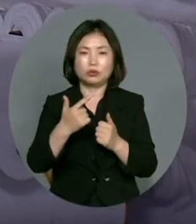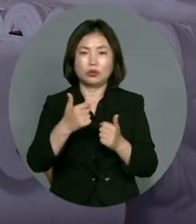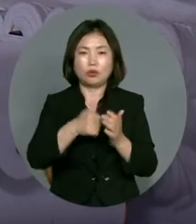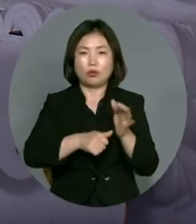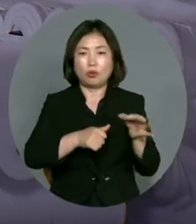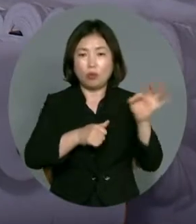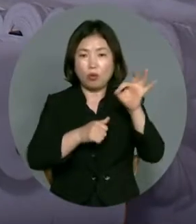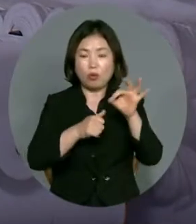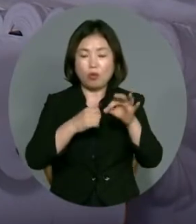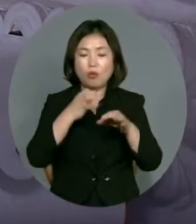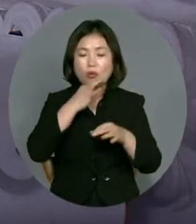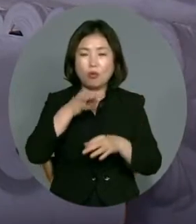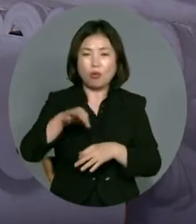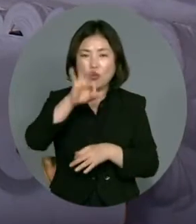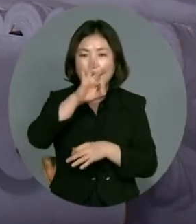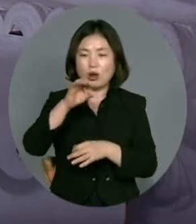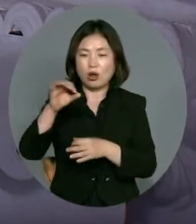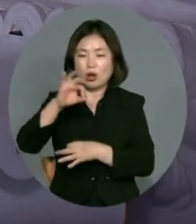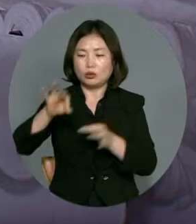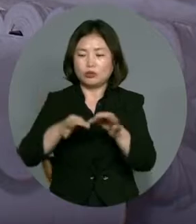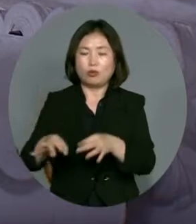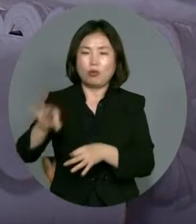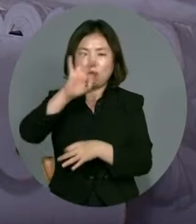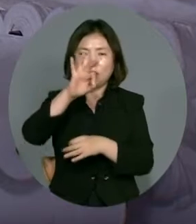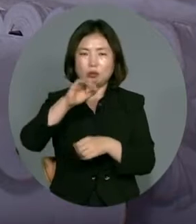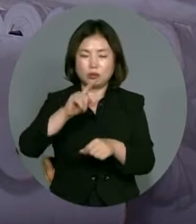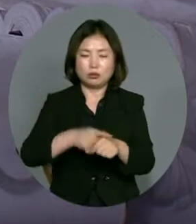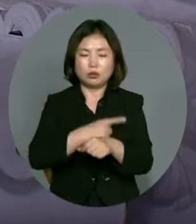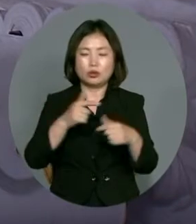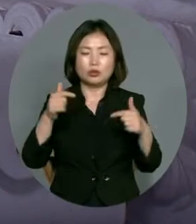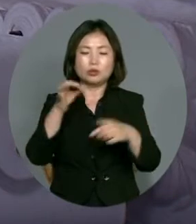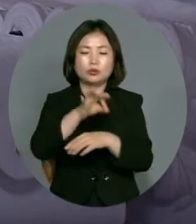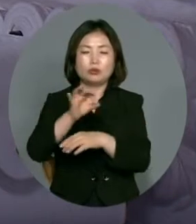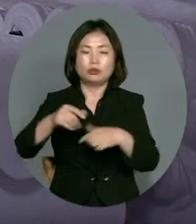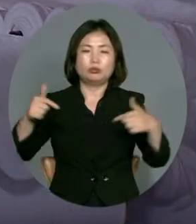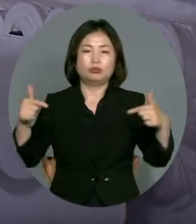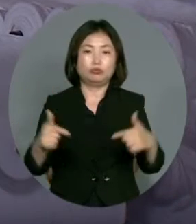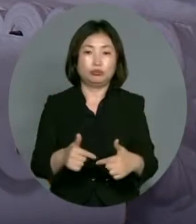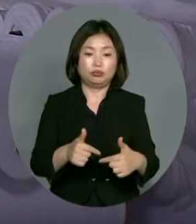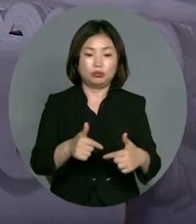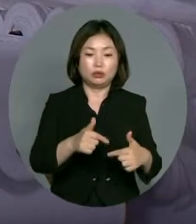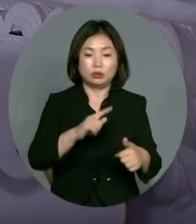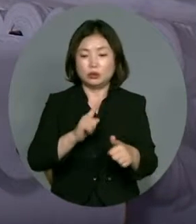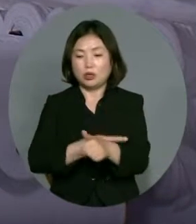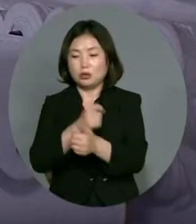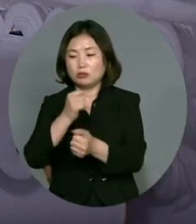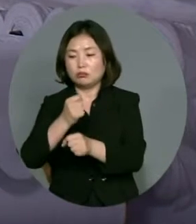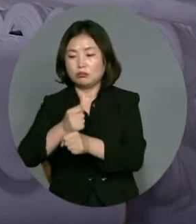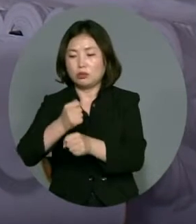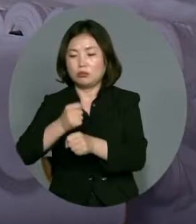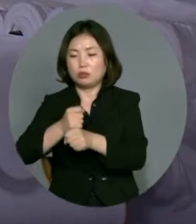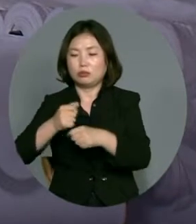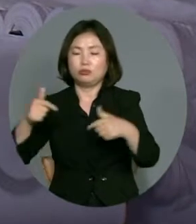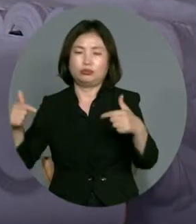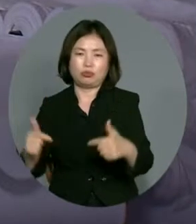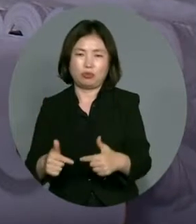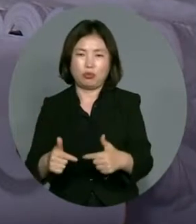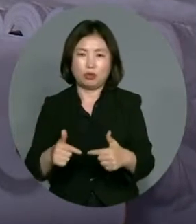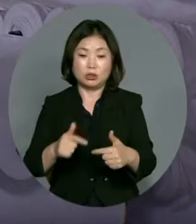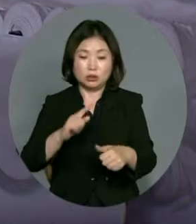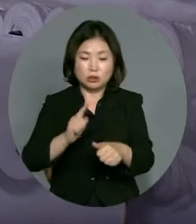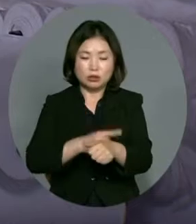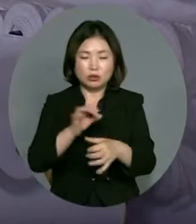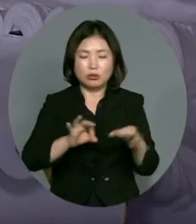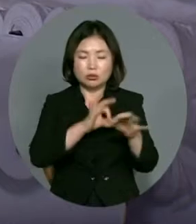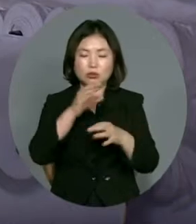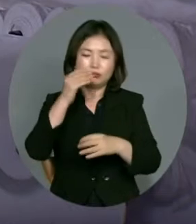고금리, 고환율이 시작되면서 소비가 줄고 있습니다. 소비가 줄면 생산이 위축되는데요. 경기